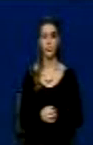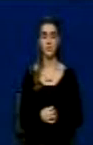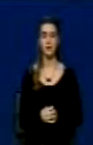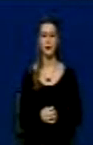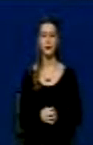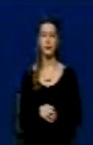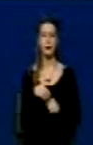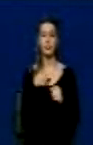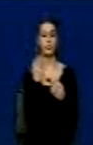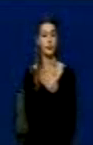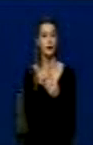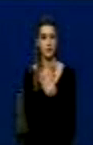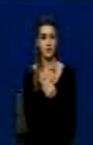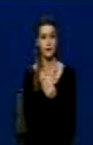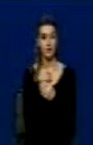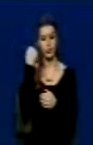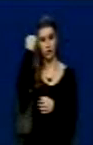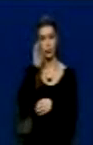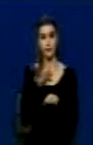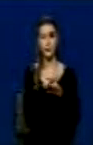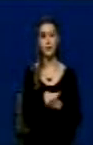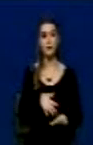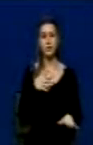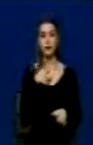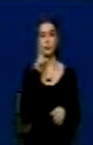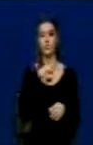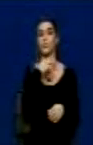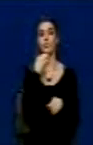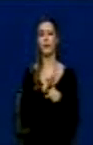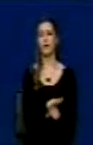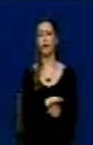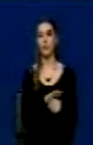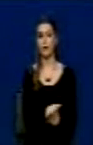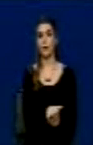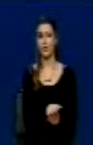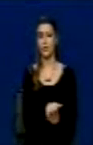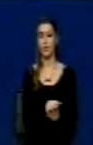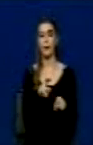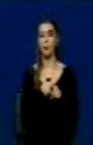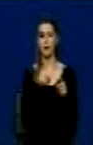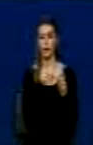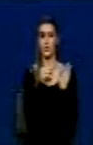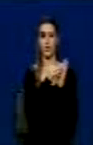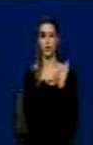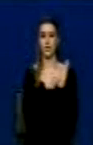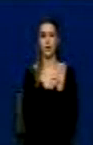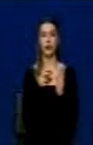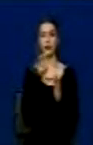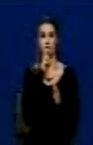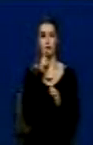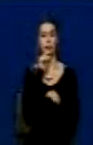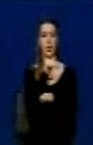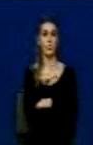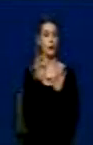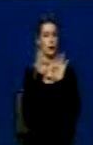Dokumentet bazike të kuvendit të Republikës Kosovës shkelen në ato në cilat definohet llogaridhënia, po